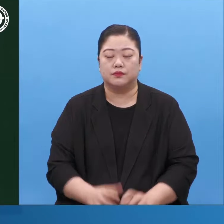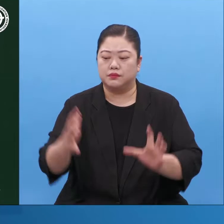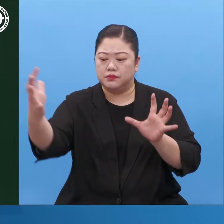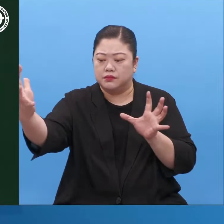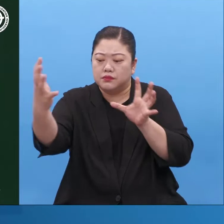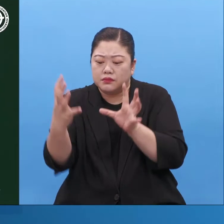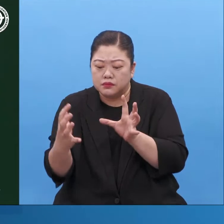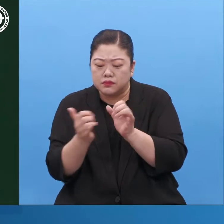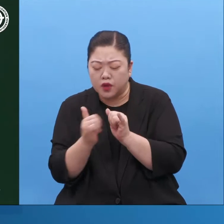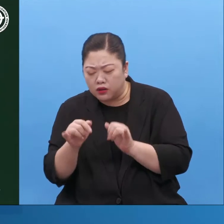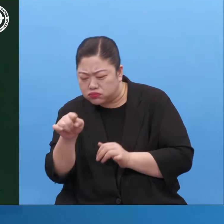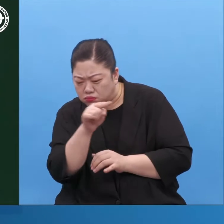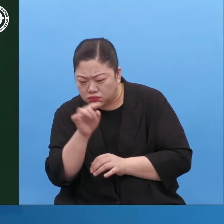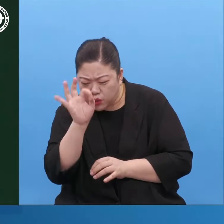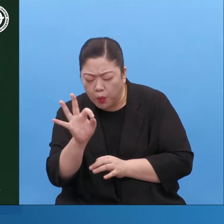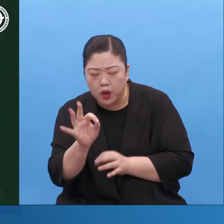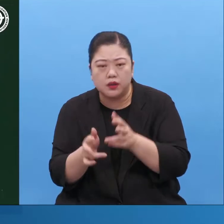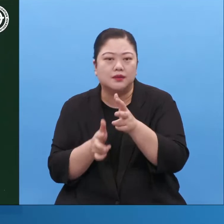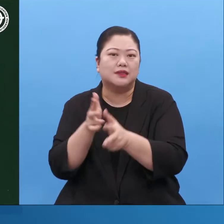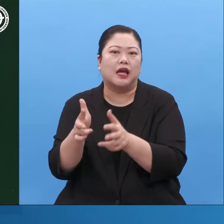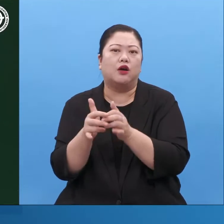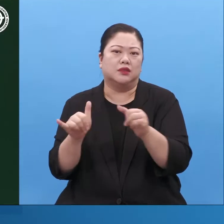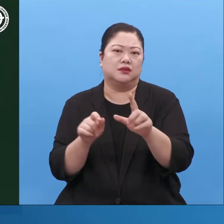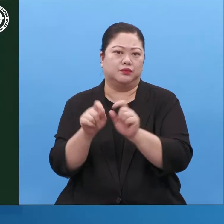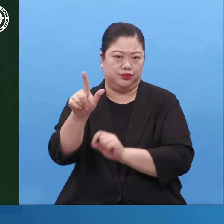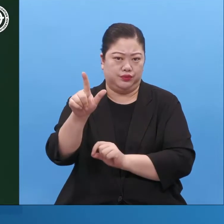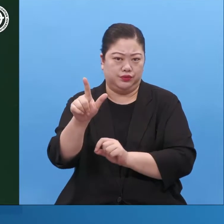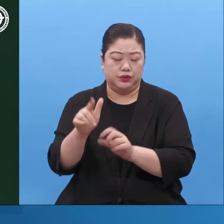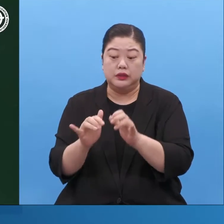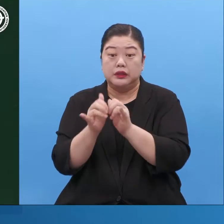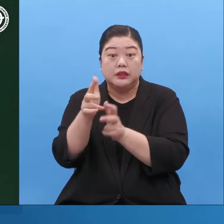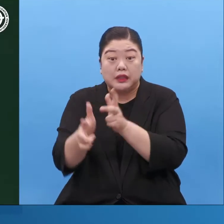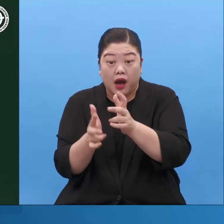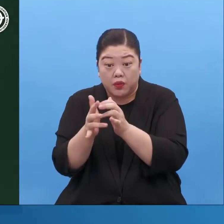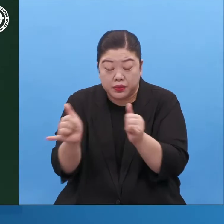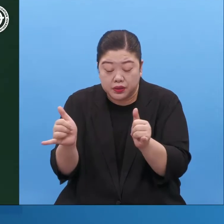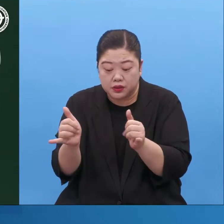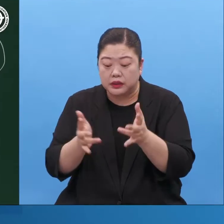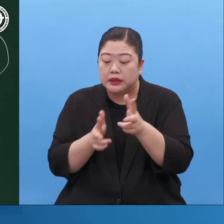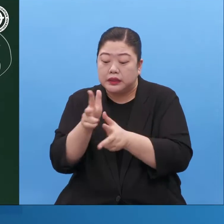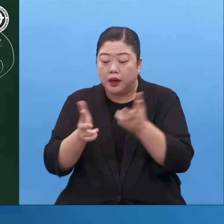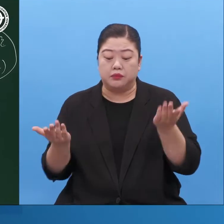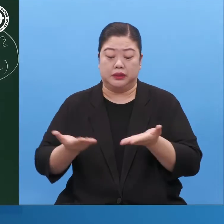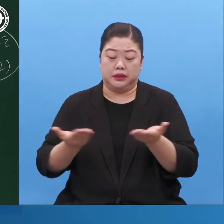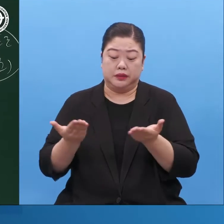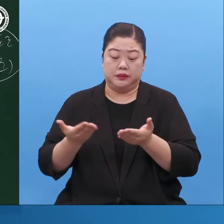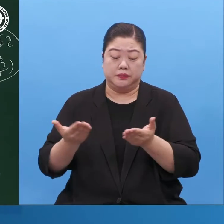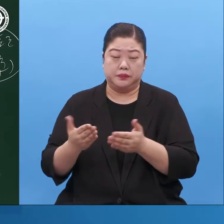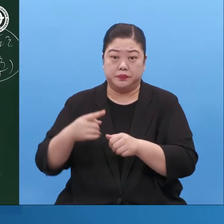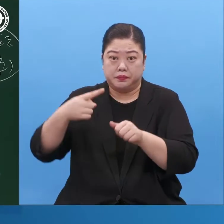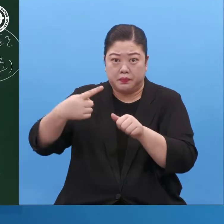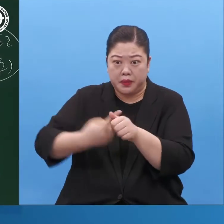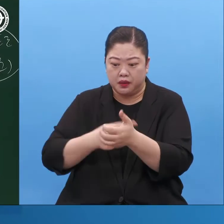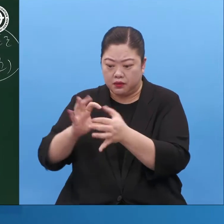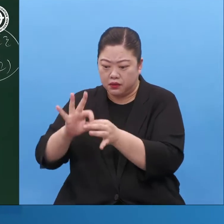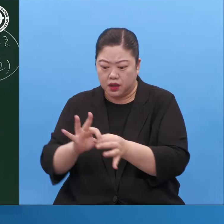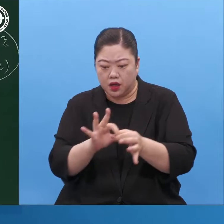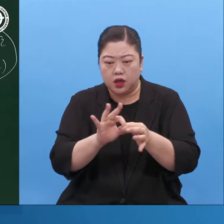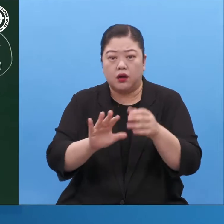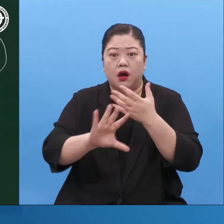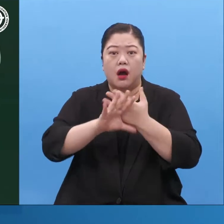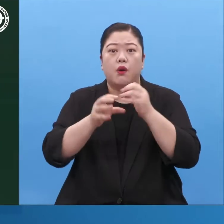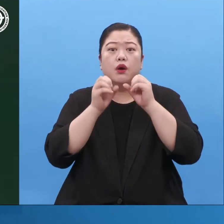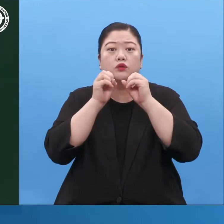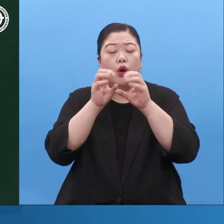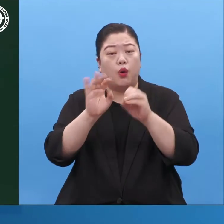참된 성교 통로가 되는 시간표였습니다 And what we must look at is that their businesses it became a time schedule for becoming a great channel for